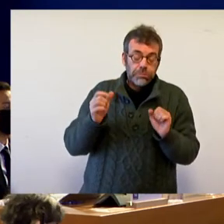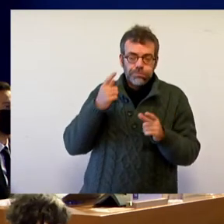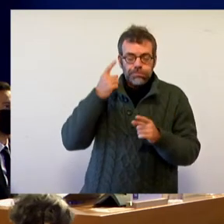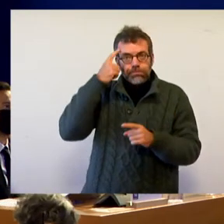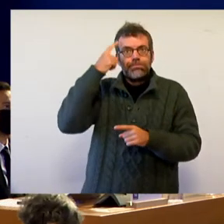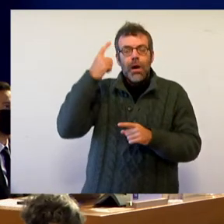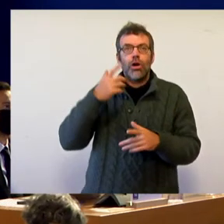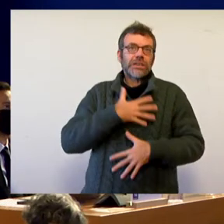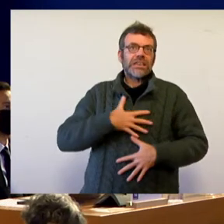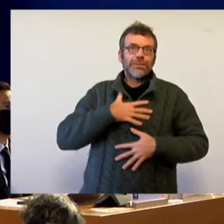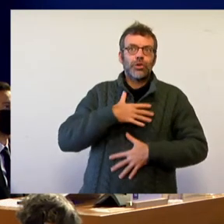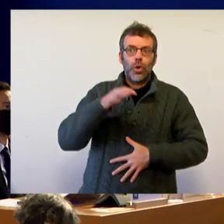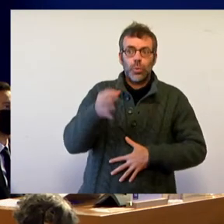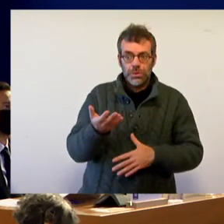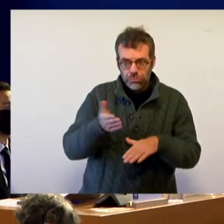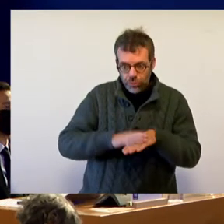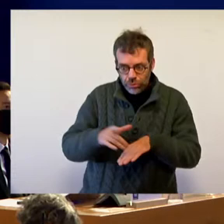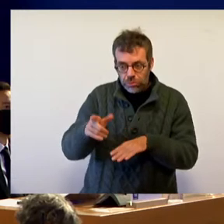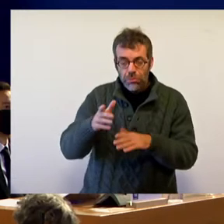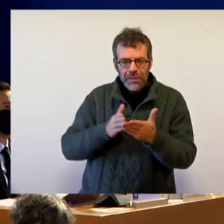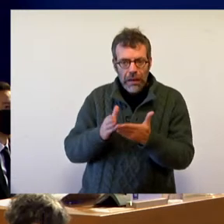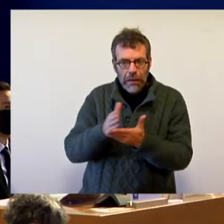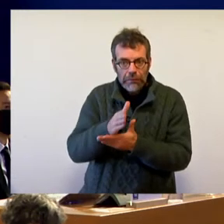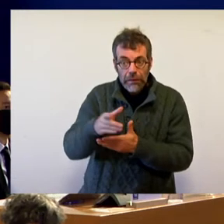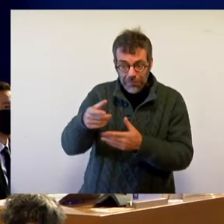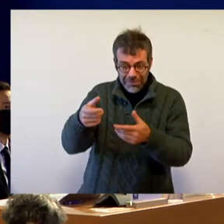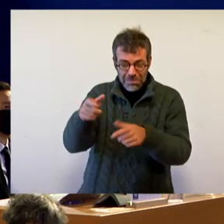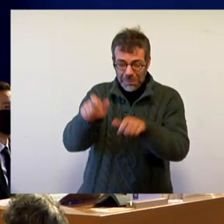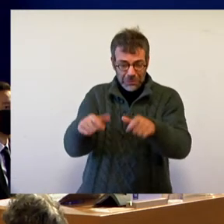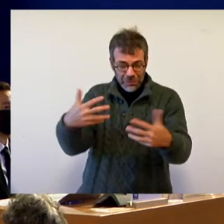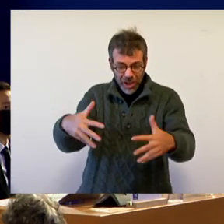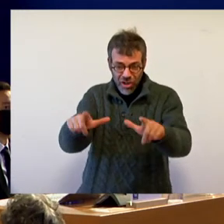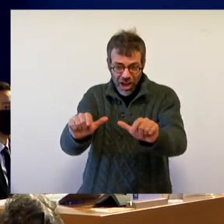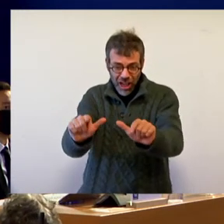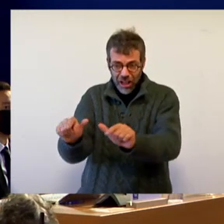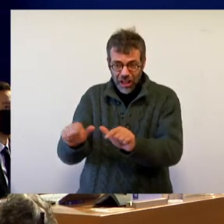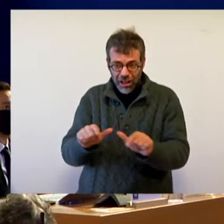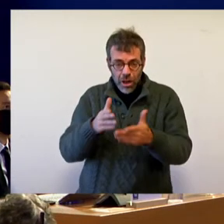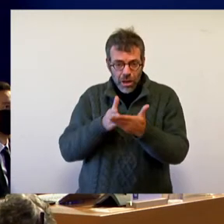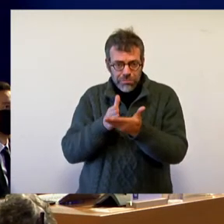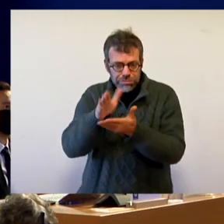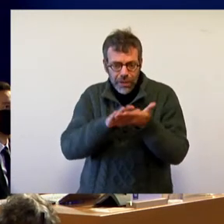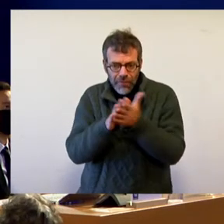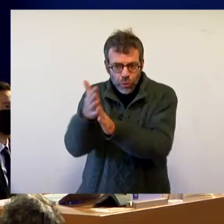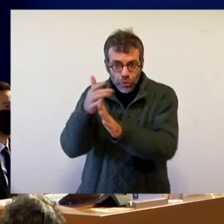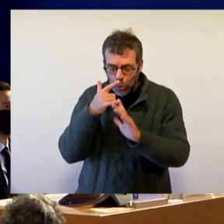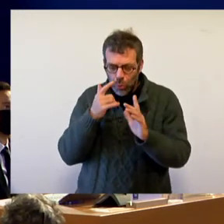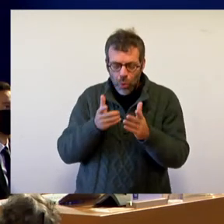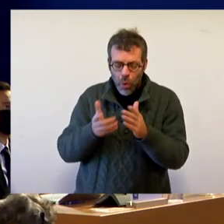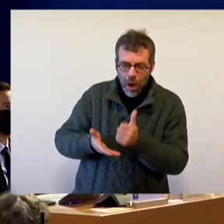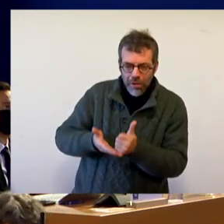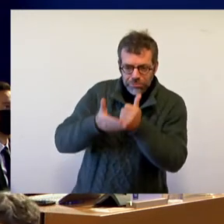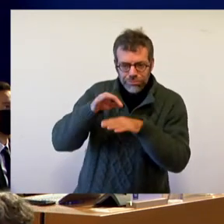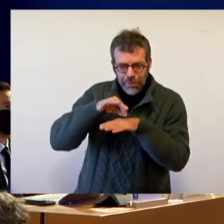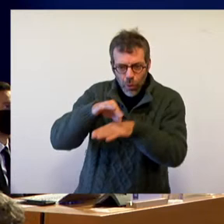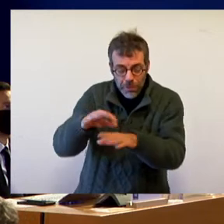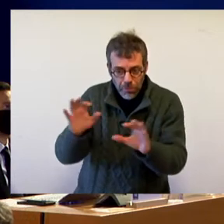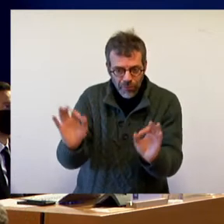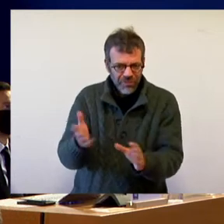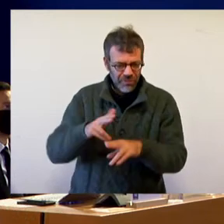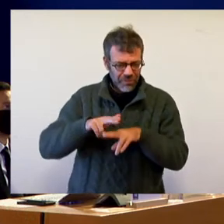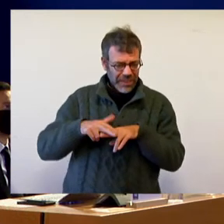concernant la situation, l'évolution des carrières de ceux qui sont là. Une petite évocation du RIFSEP, ok,